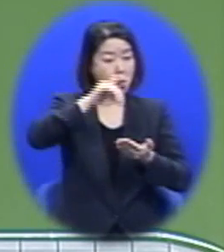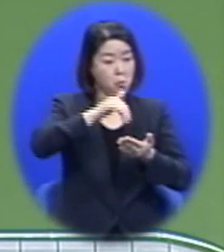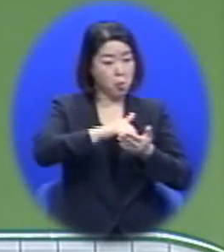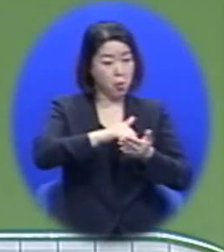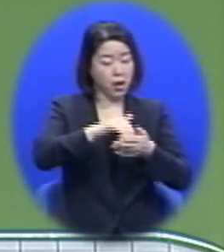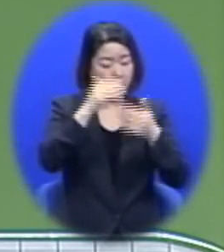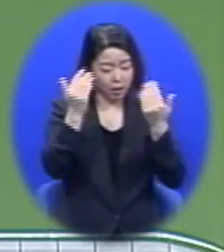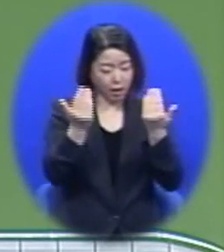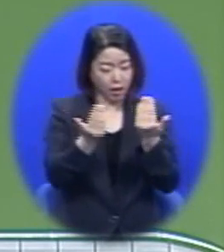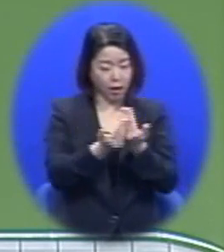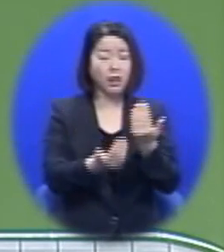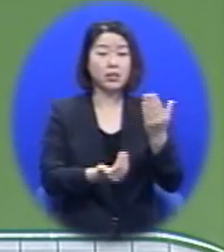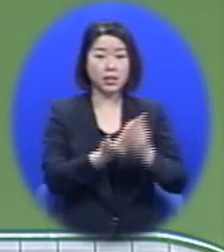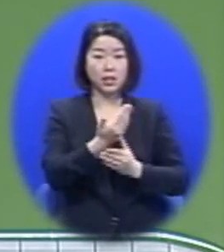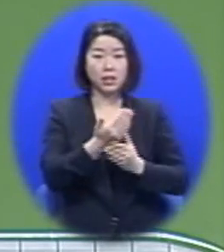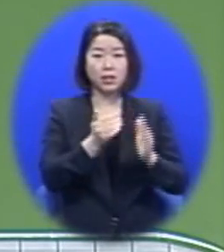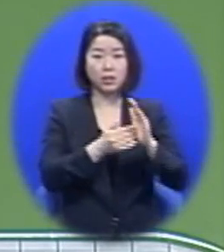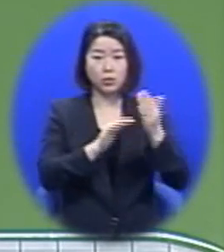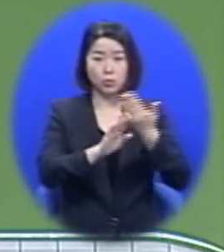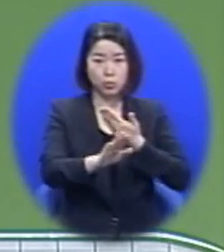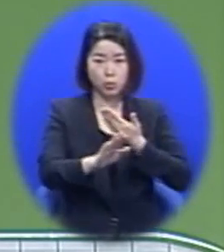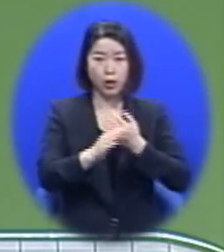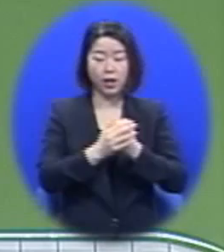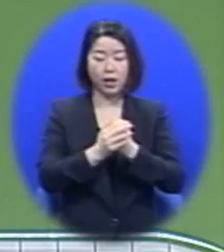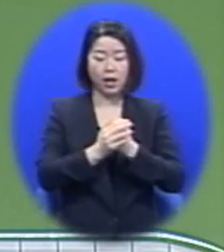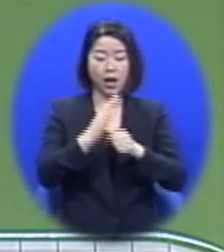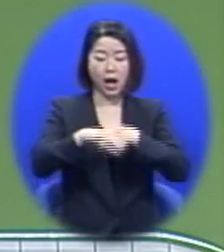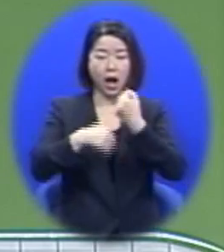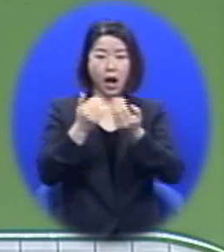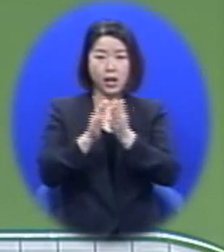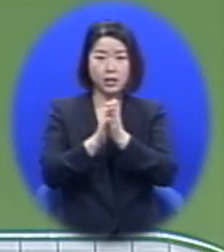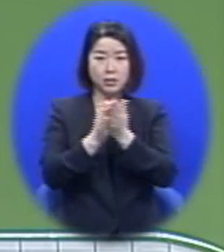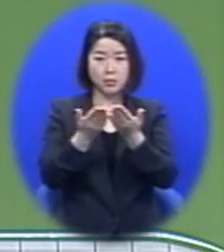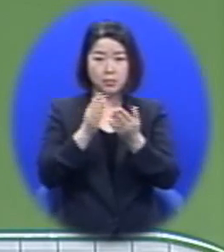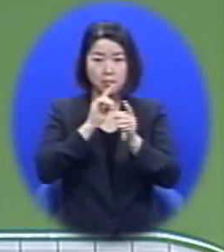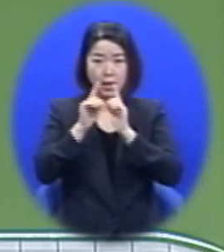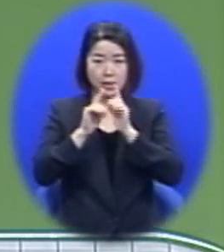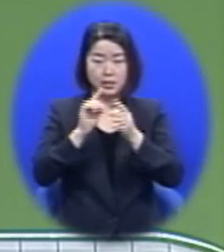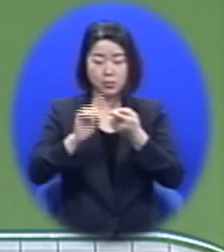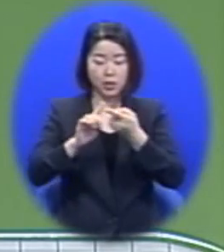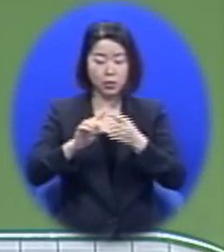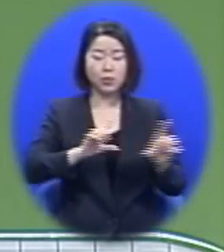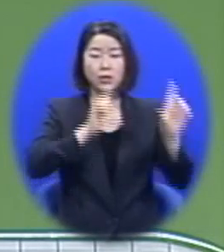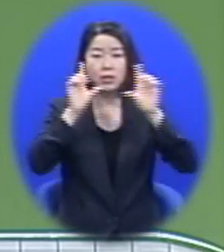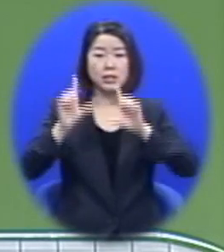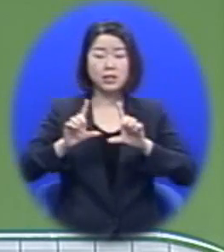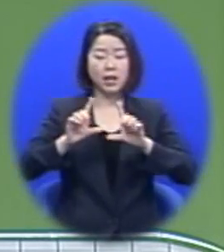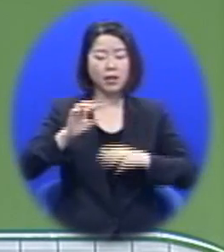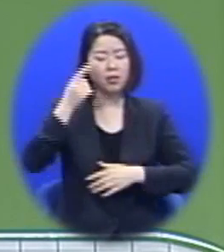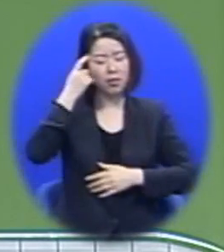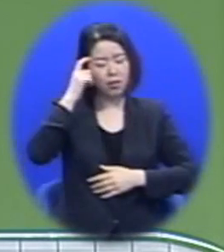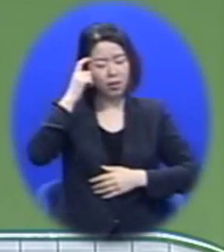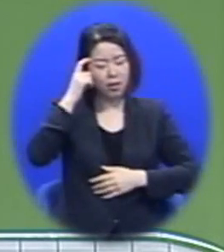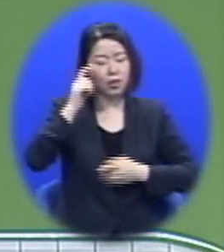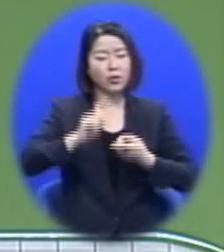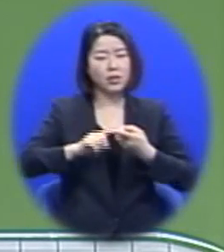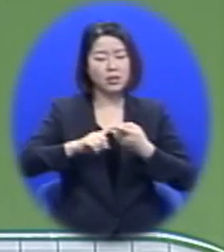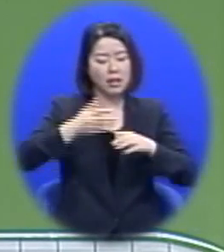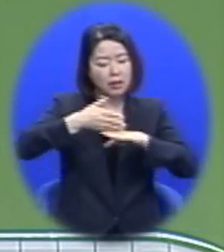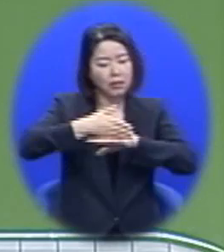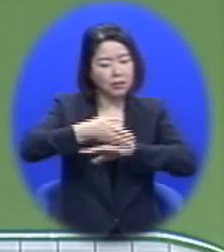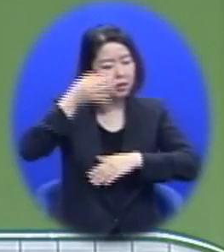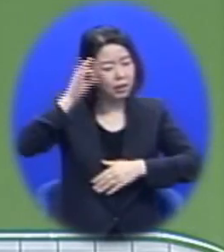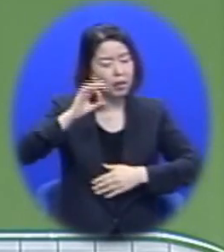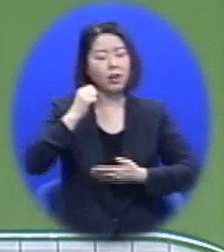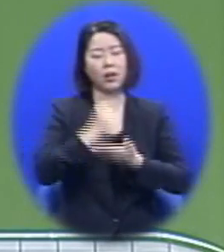생기고 그제서야 하나님의 말씀대로 내가 살걸 그제서야 깨닫는 것이 참 안타까운